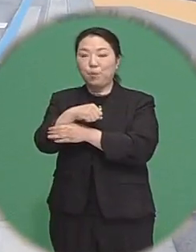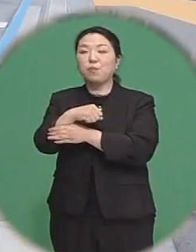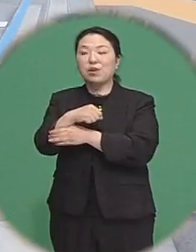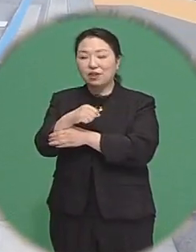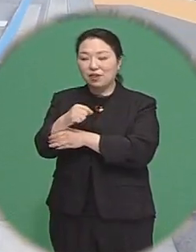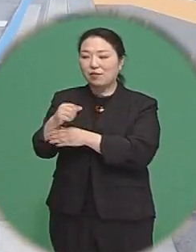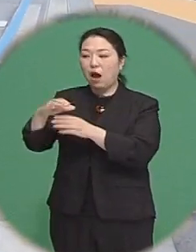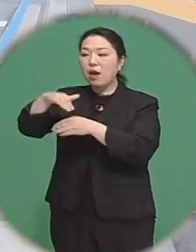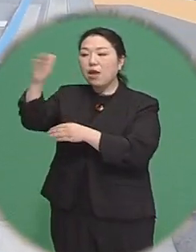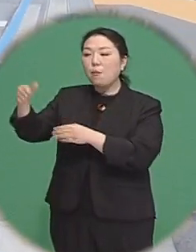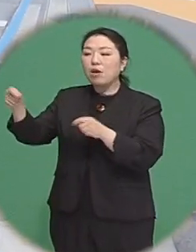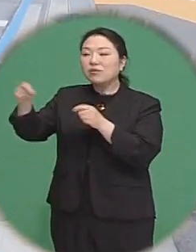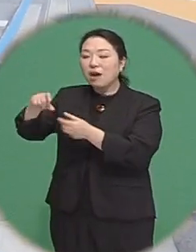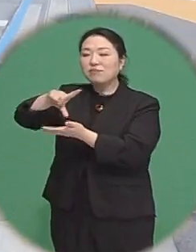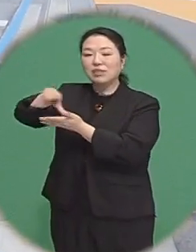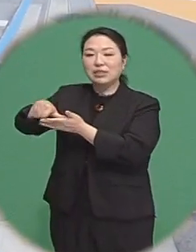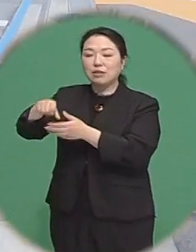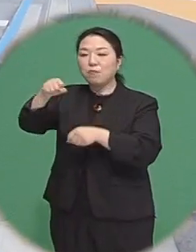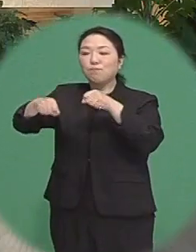でいきます